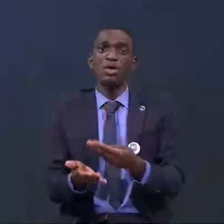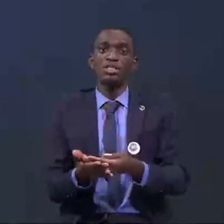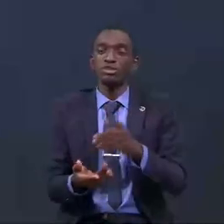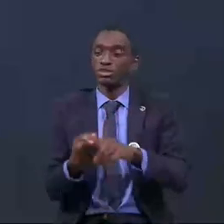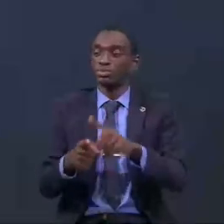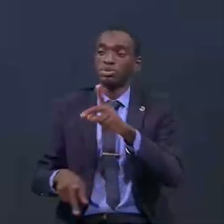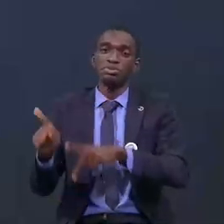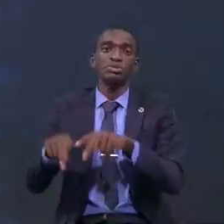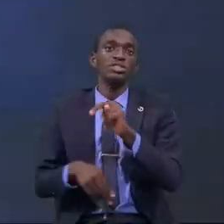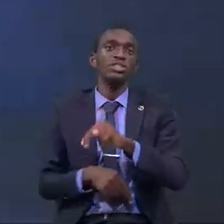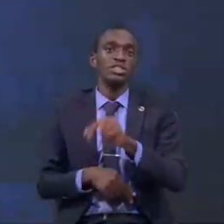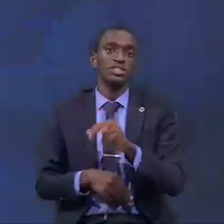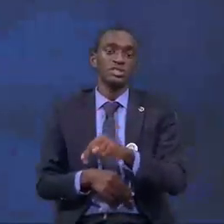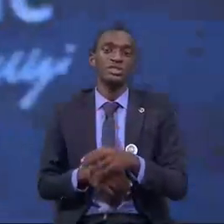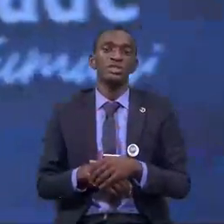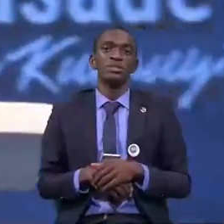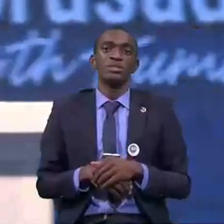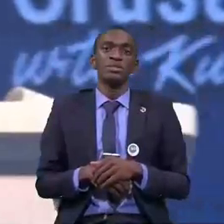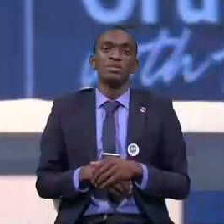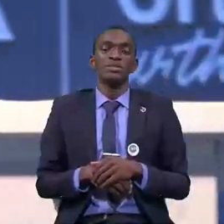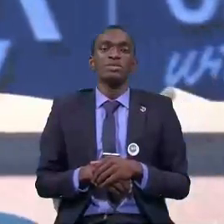tu donnes l'argent à ceux qui sont dans le besoin,